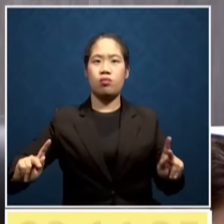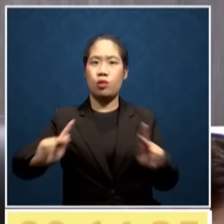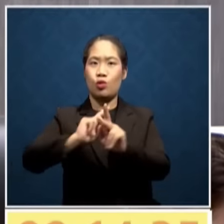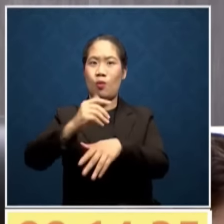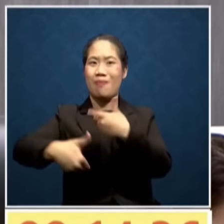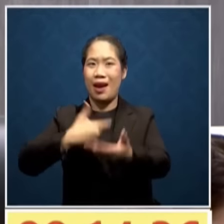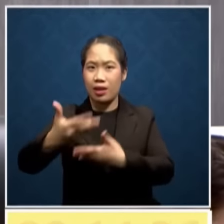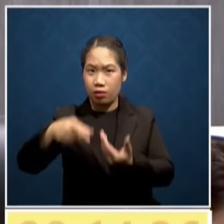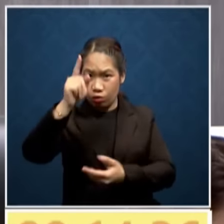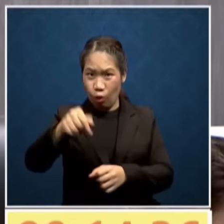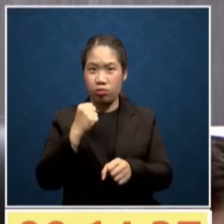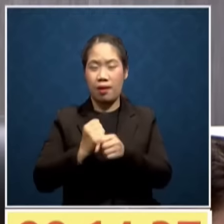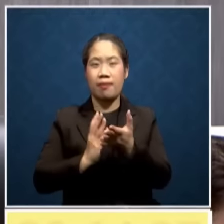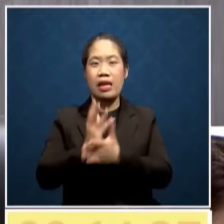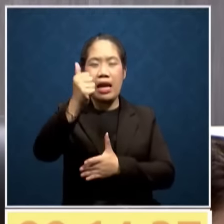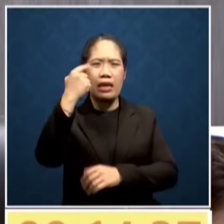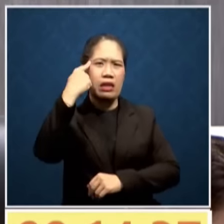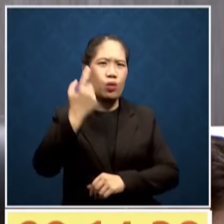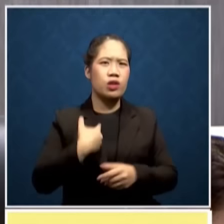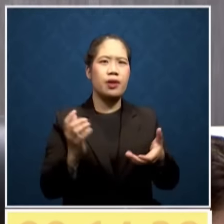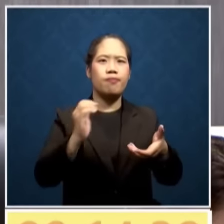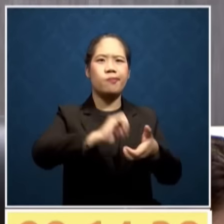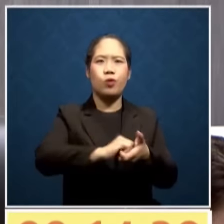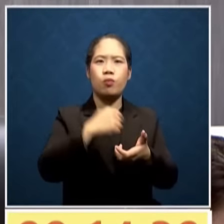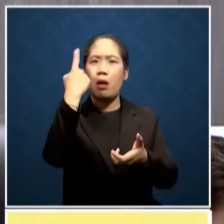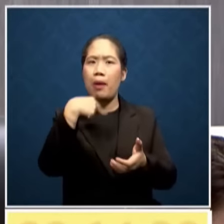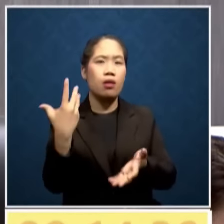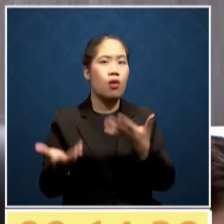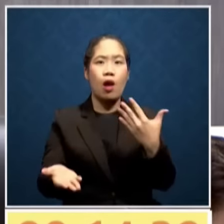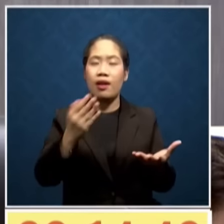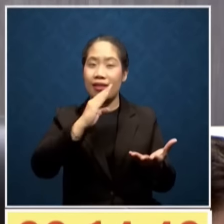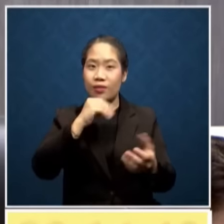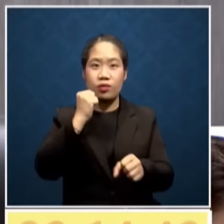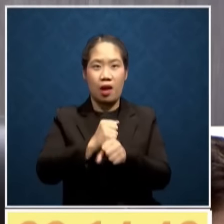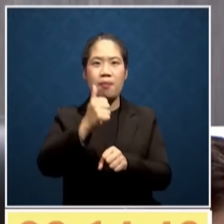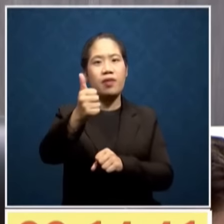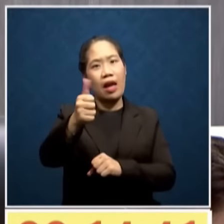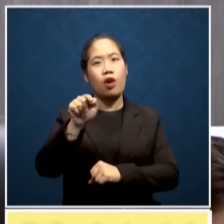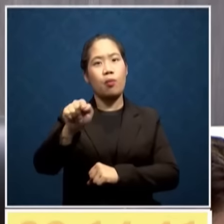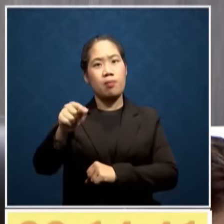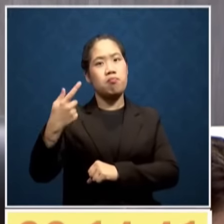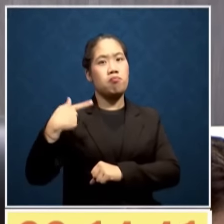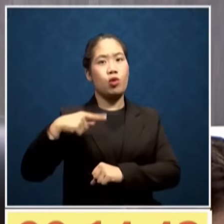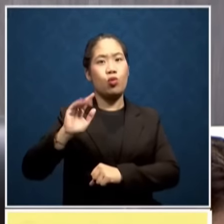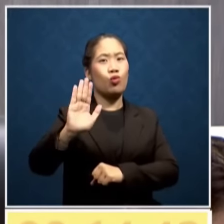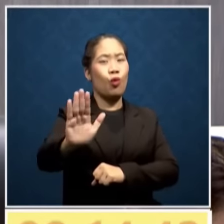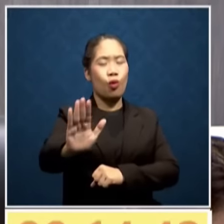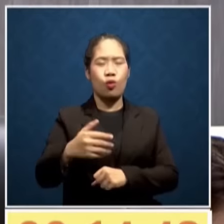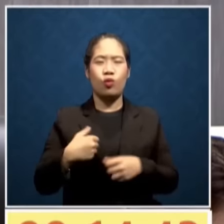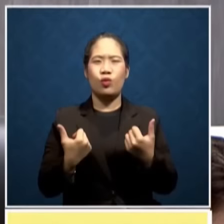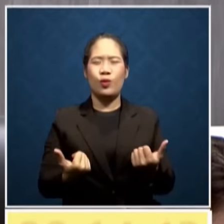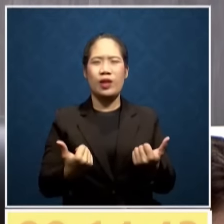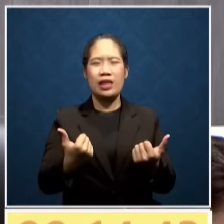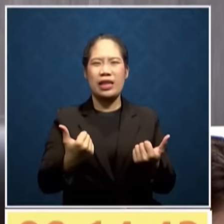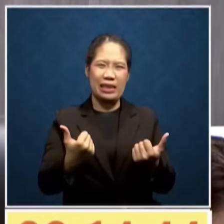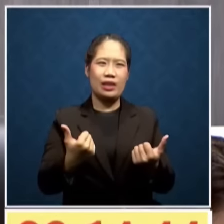ได้ท่านจะไปบูรณาการกับใครก็ตามแล้วถ้าท่านทำได้ก็จะเป็นผลงานของท่านดิฉันถือว่าวันนี้เนี่ยดิฉันยัง